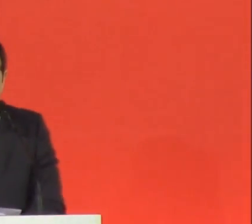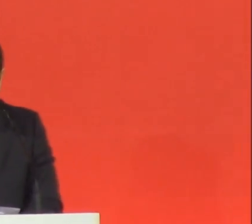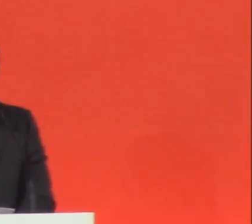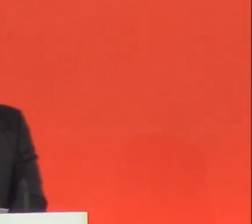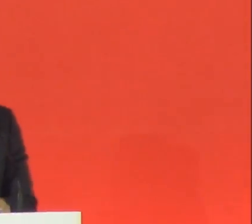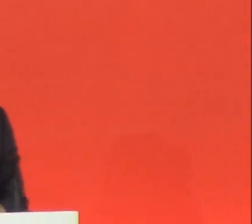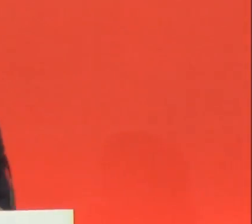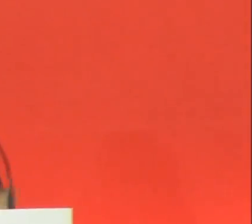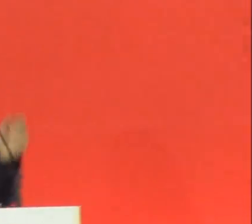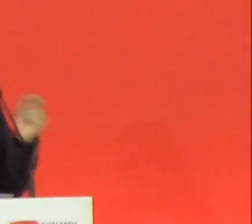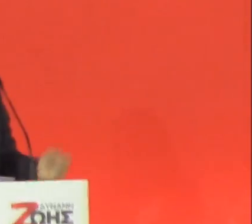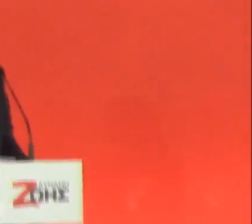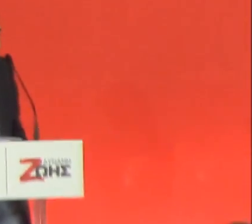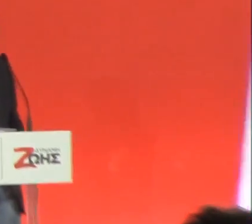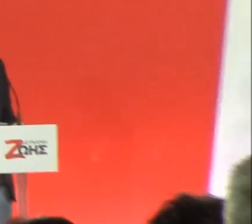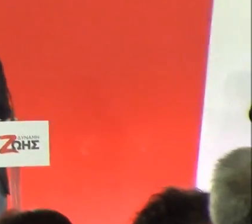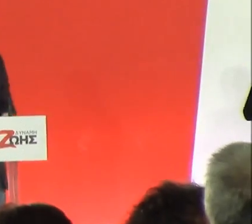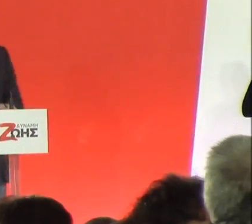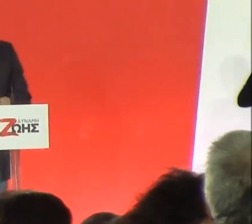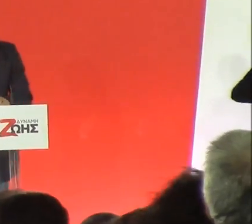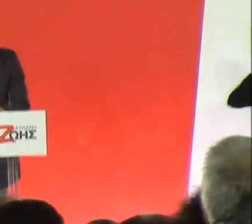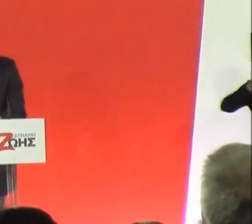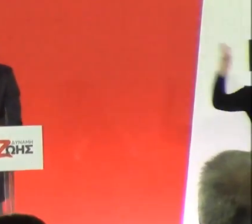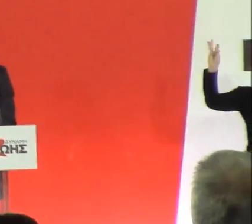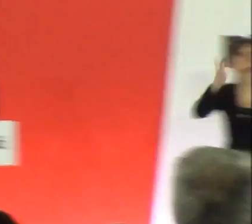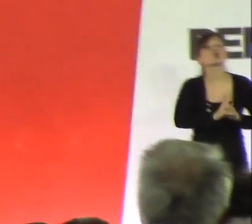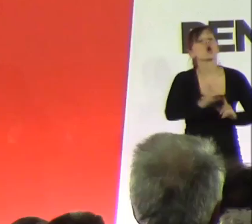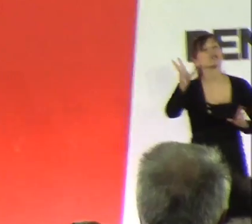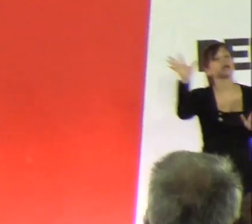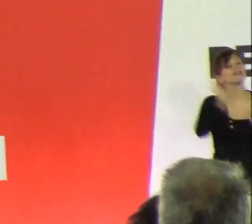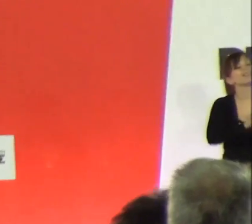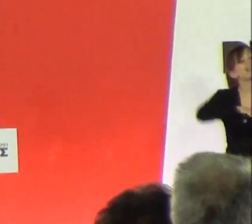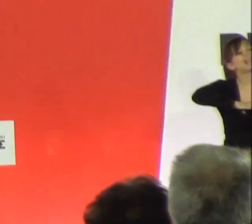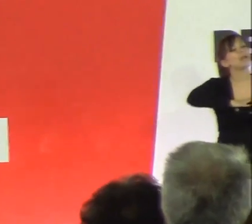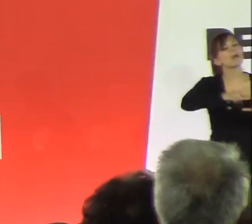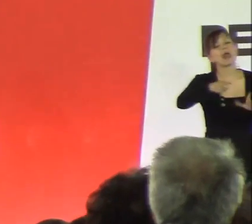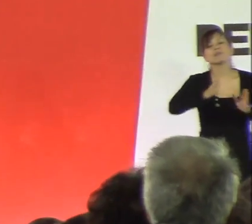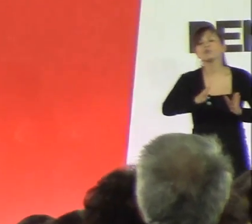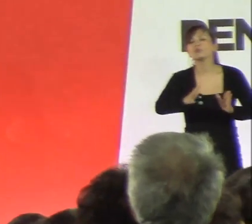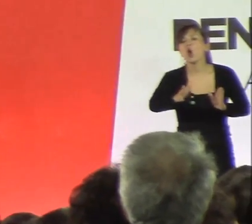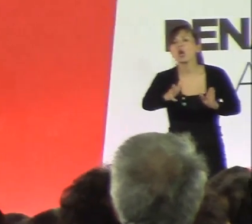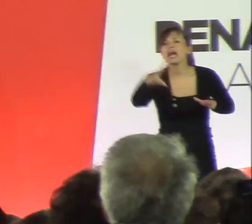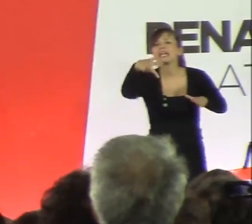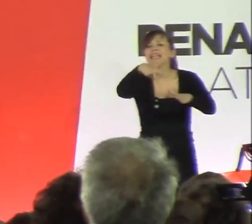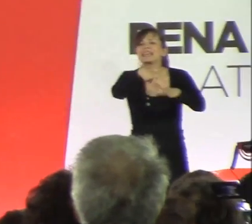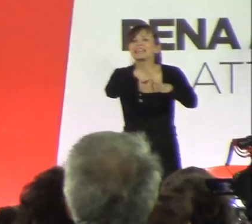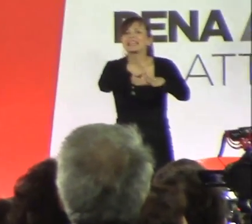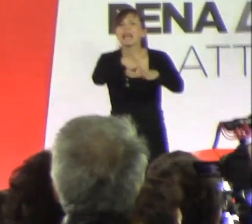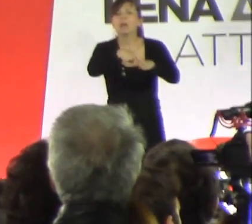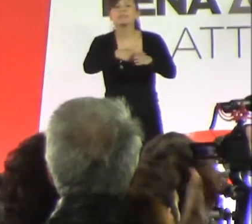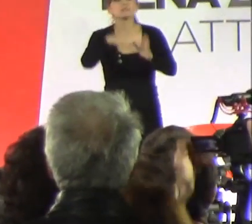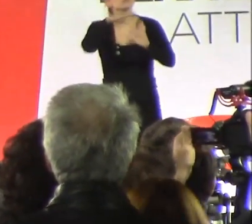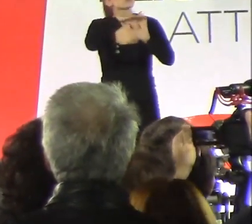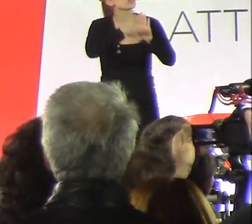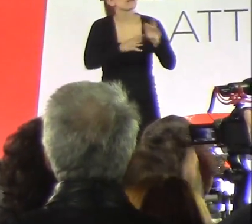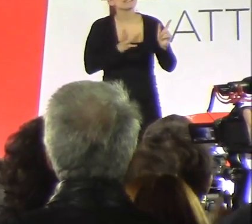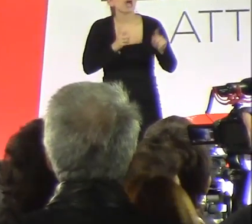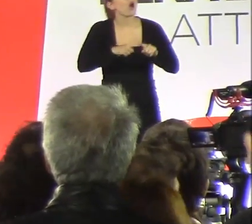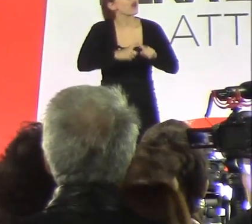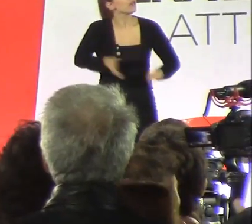και πρωθυπουργούς υπαλλήλους της Τρόικας. Χαράζουν πολιτικές, καταρτίζουν προγράμματα τιμωρίας των